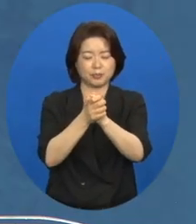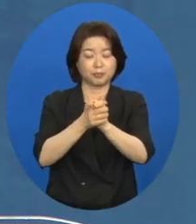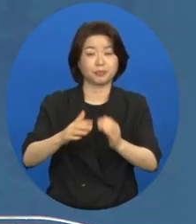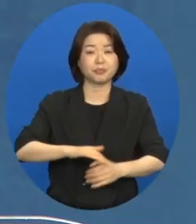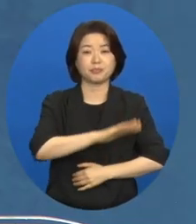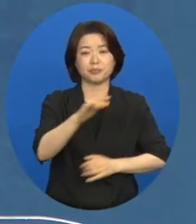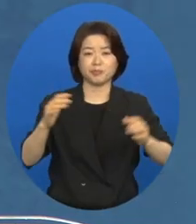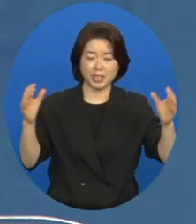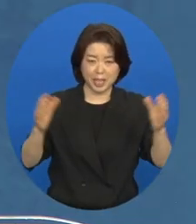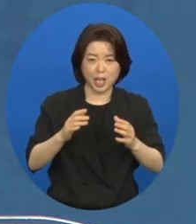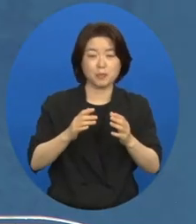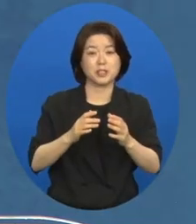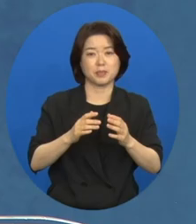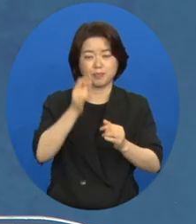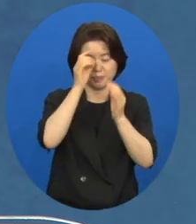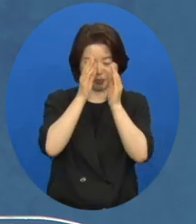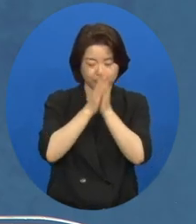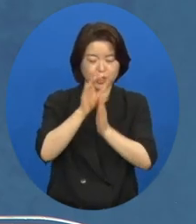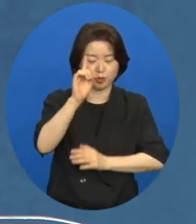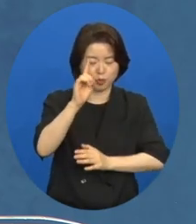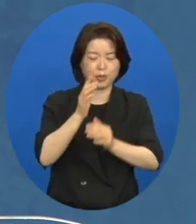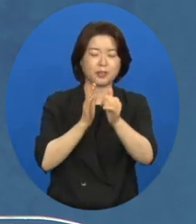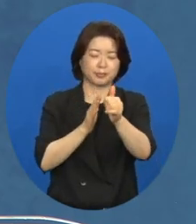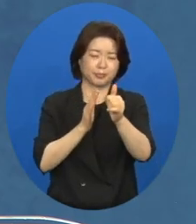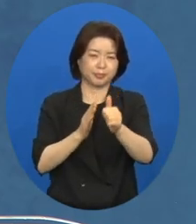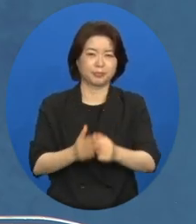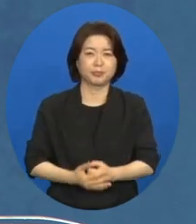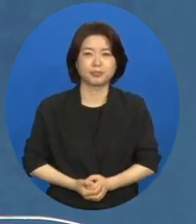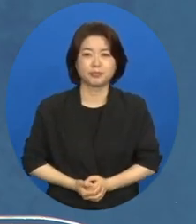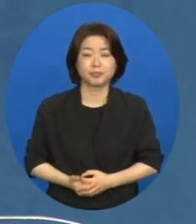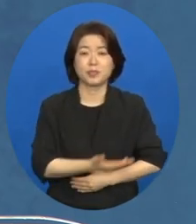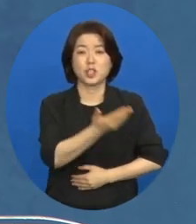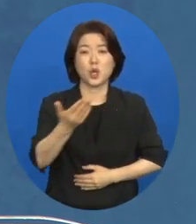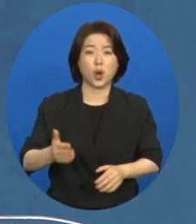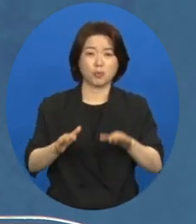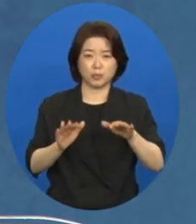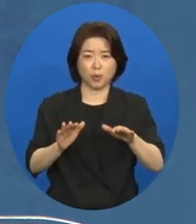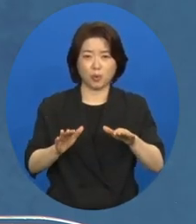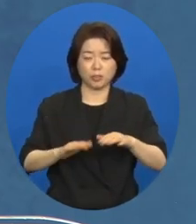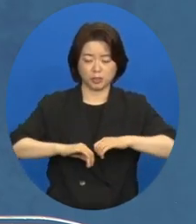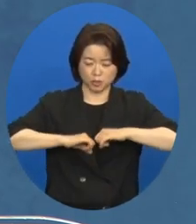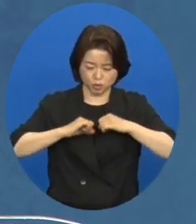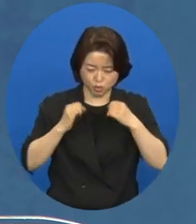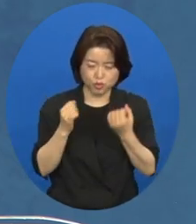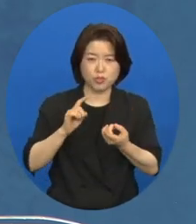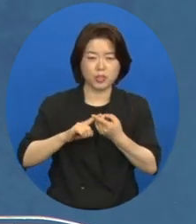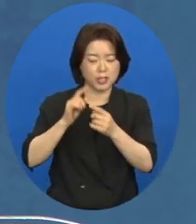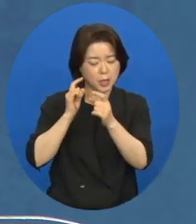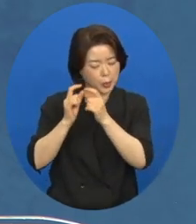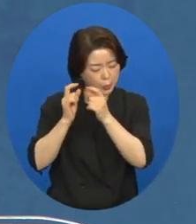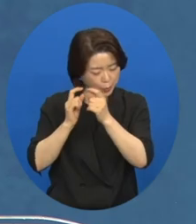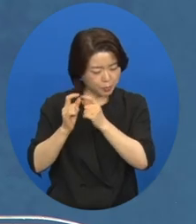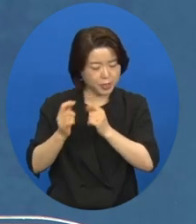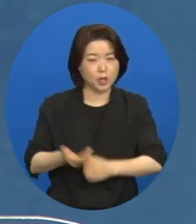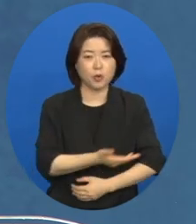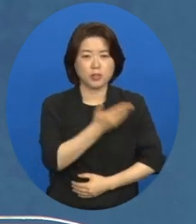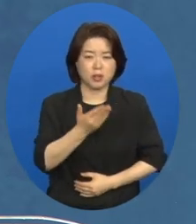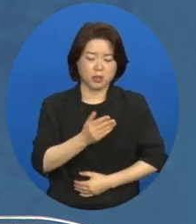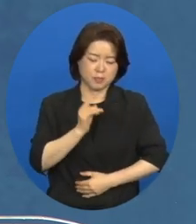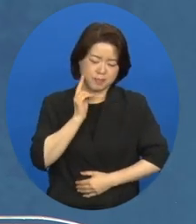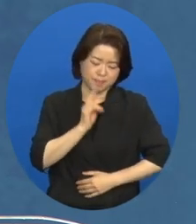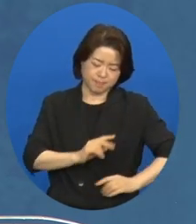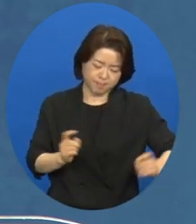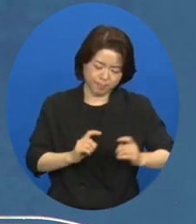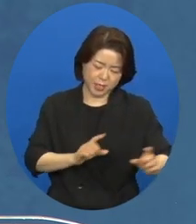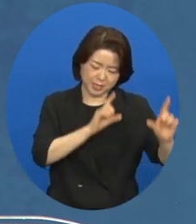우리가 합심하여 한 가지 기도했으면 좋겠는데 여러분 오늘 순종에 대해 고민하고 또 여러분의 치열한 삶을